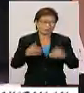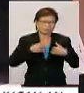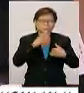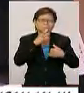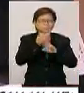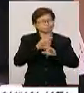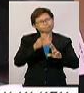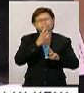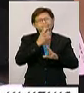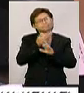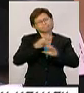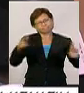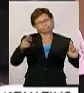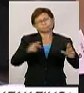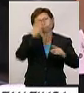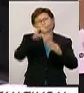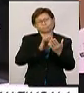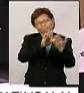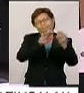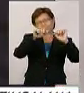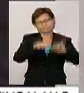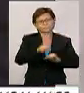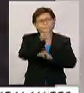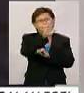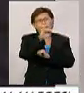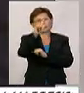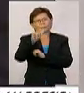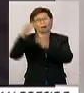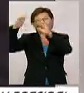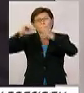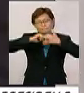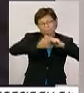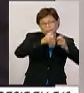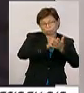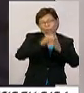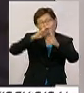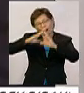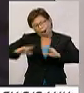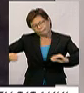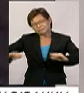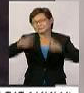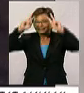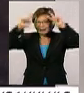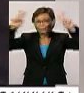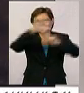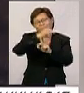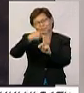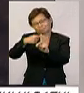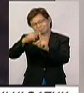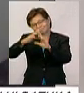menyatakan kesediaan untuk bersemuka. B-Diva mengharapkan agar kemelut tersebut dapat diselesaikan secara aman dan